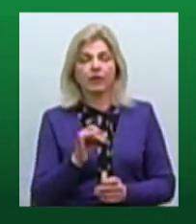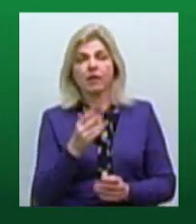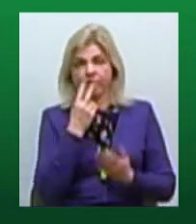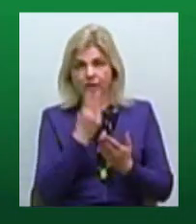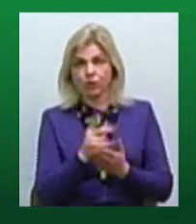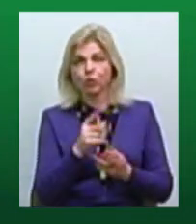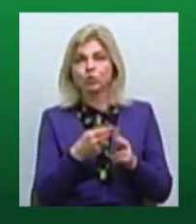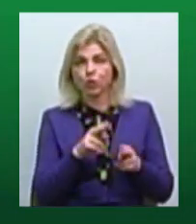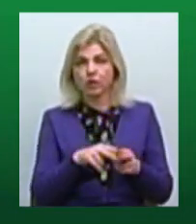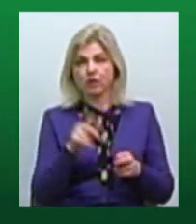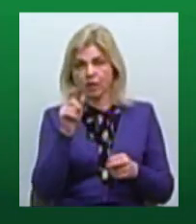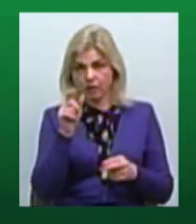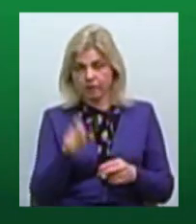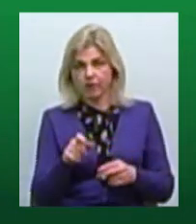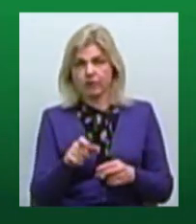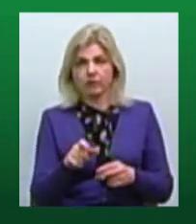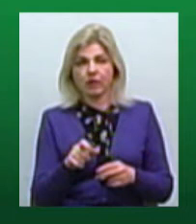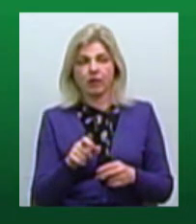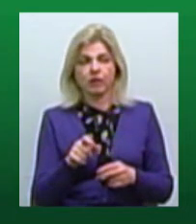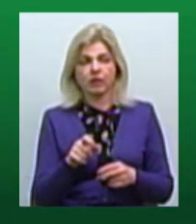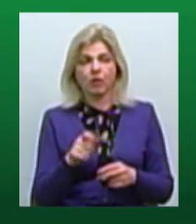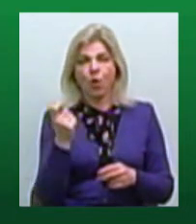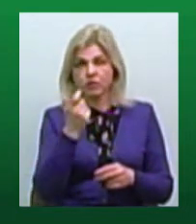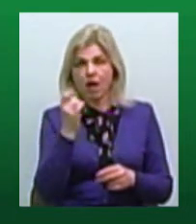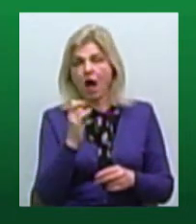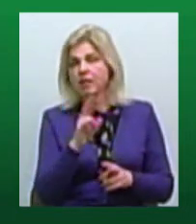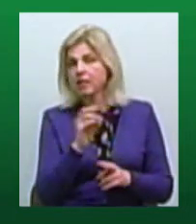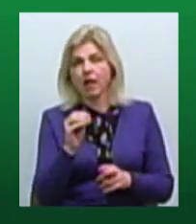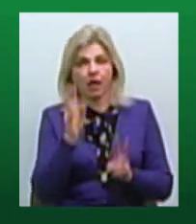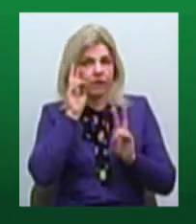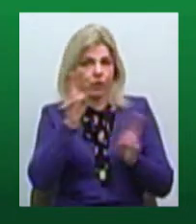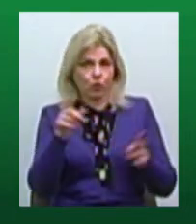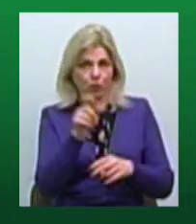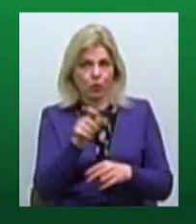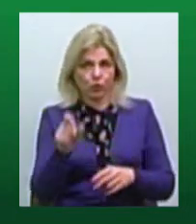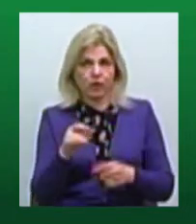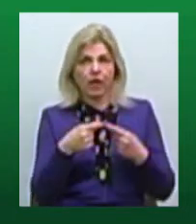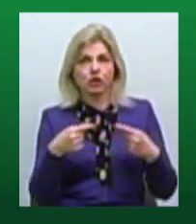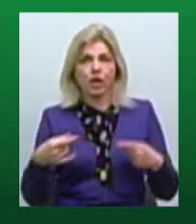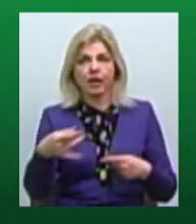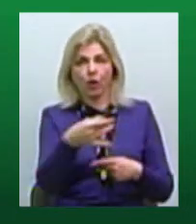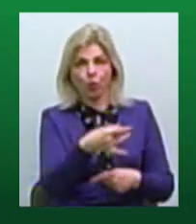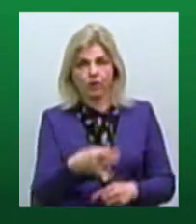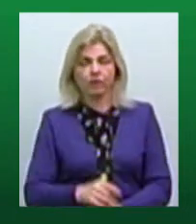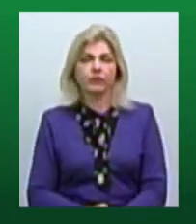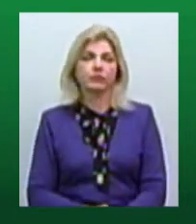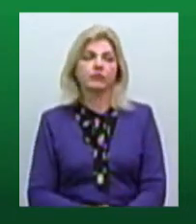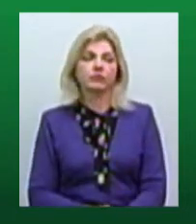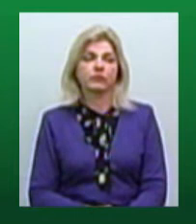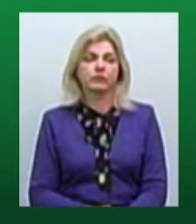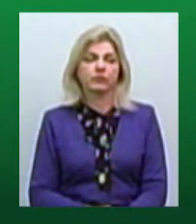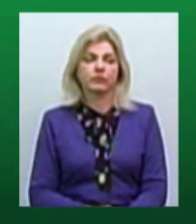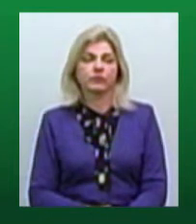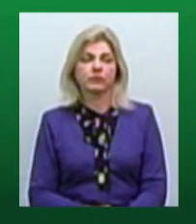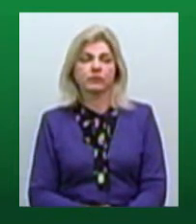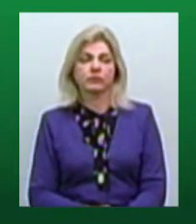отель противника прямо тыкнуть они наведения собой винчи фреоне сегодня я